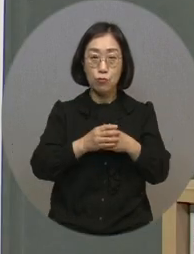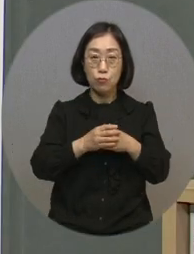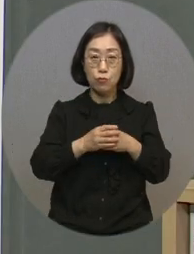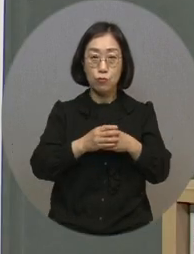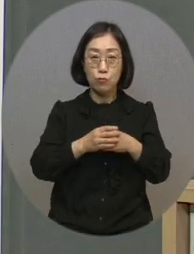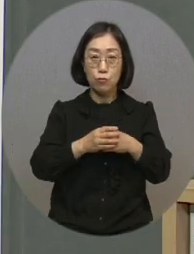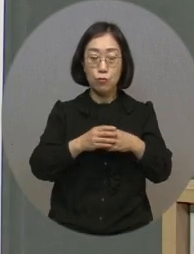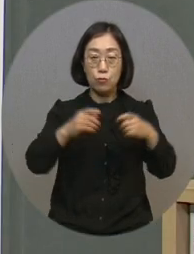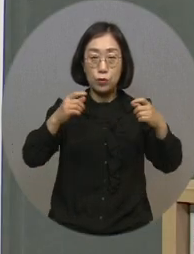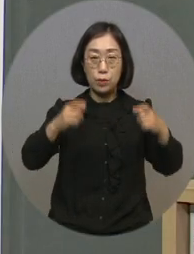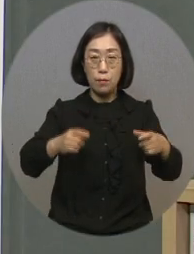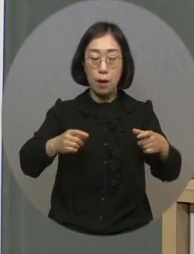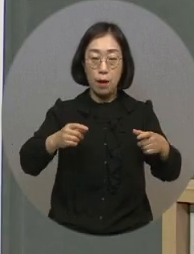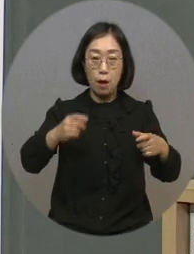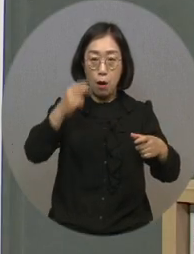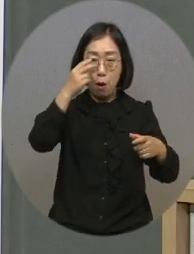남부지검에